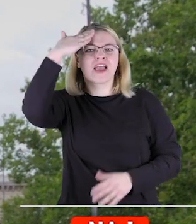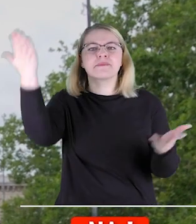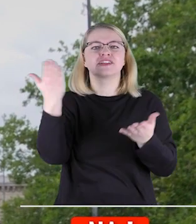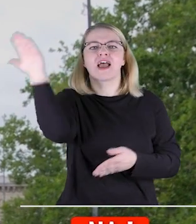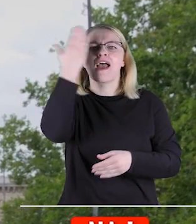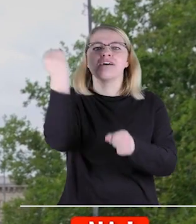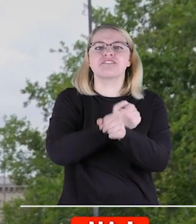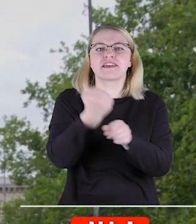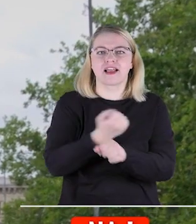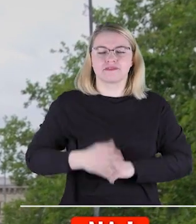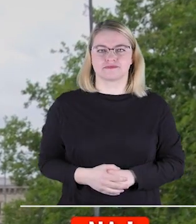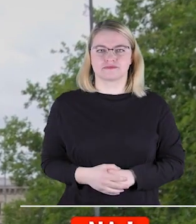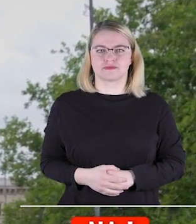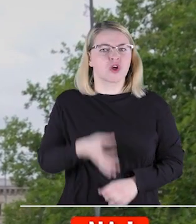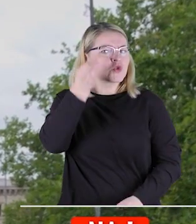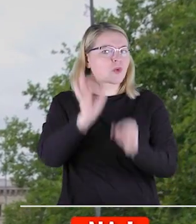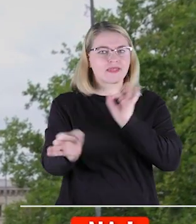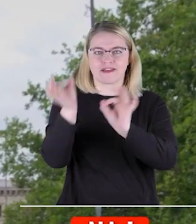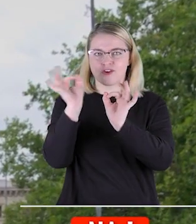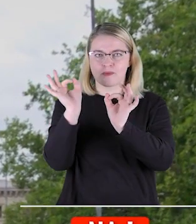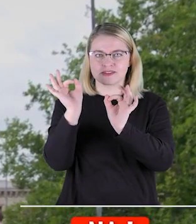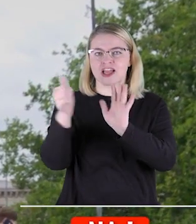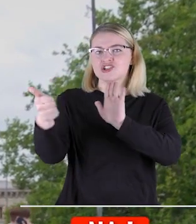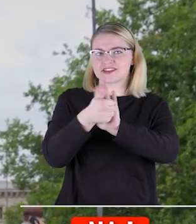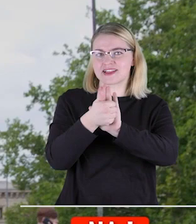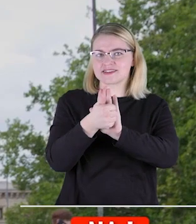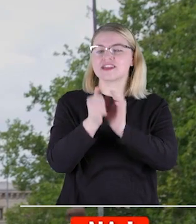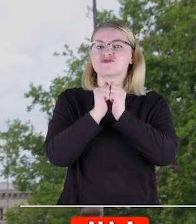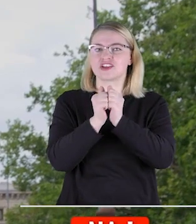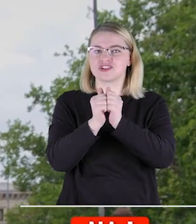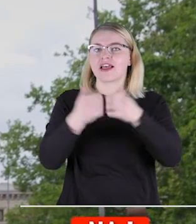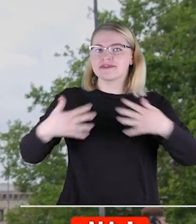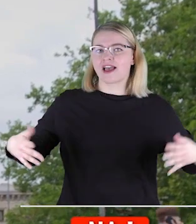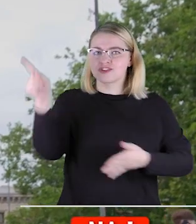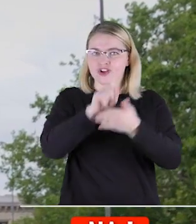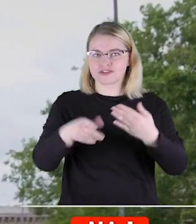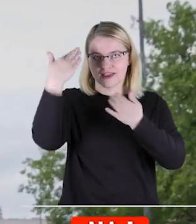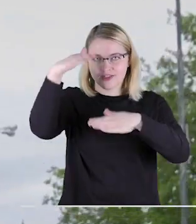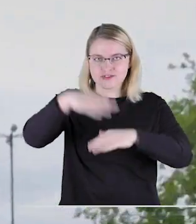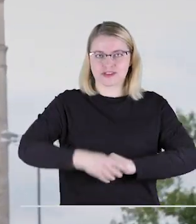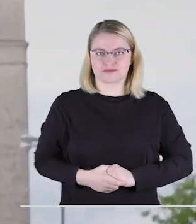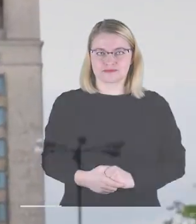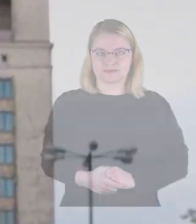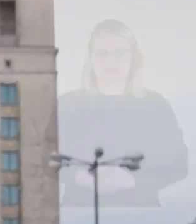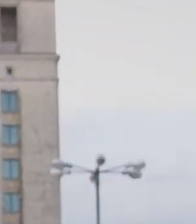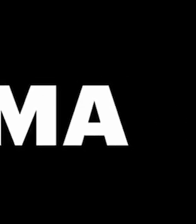jest węgiel. Szczegóły już 16 września. Teatr Śląski, Katowice.